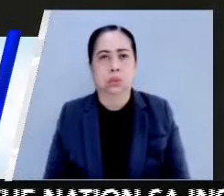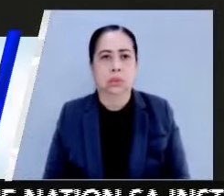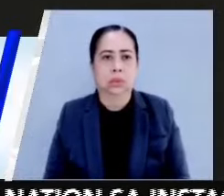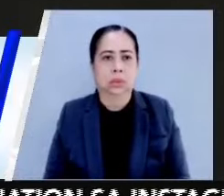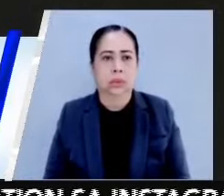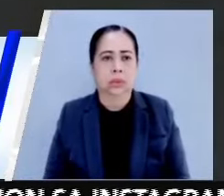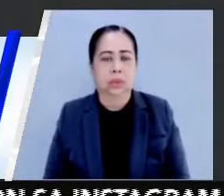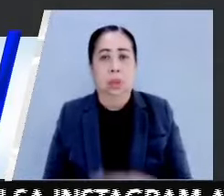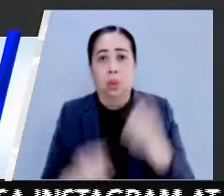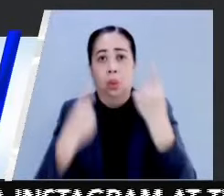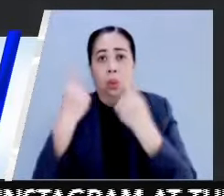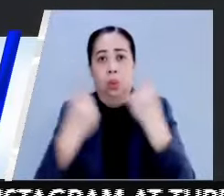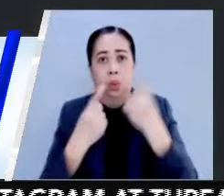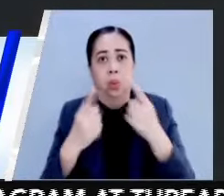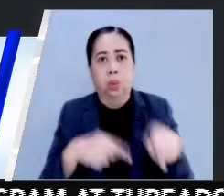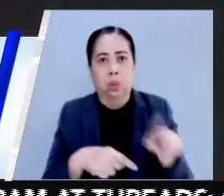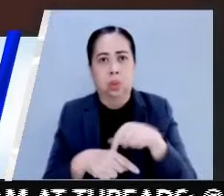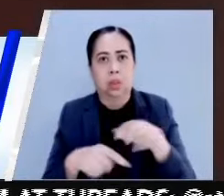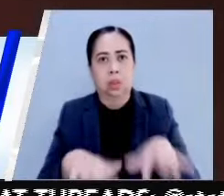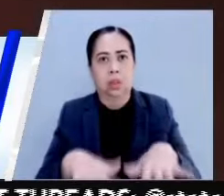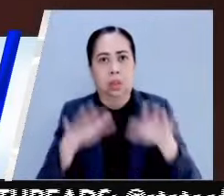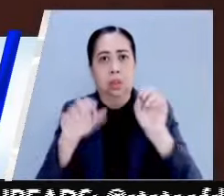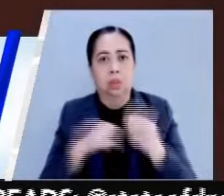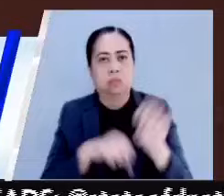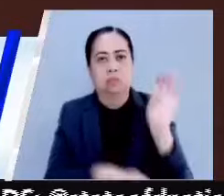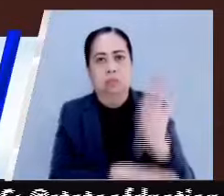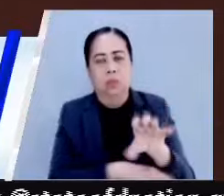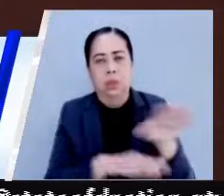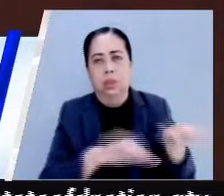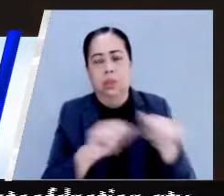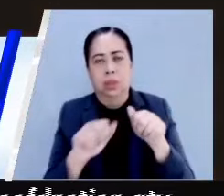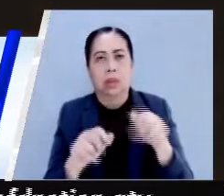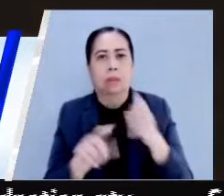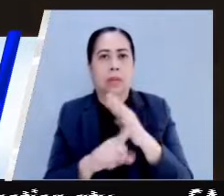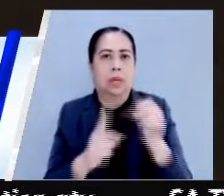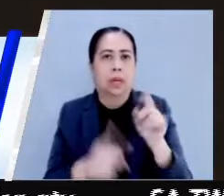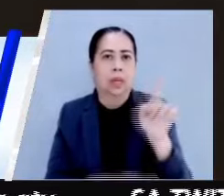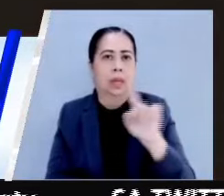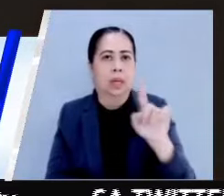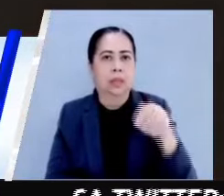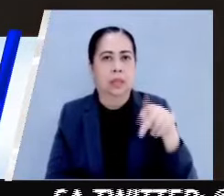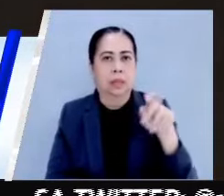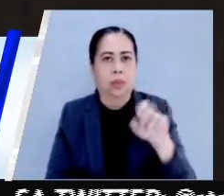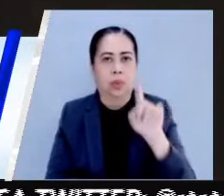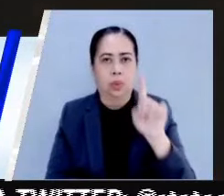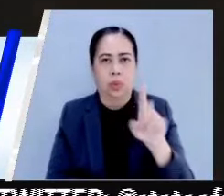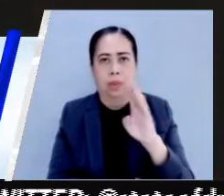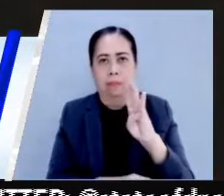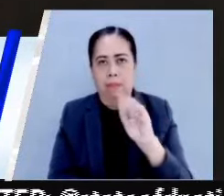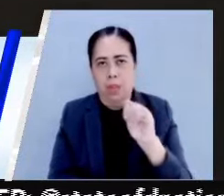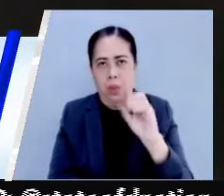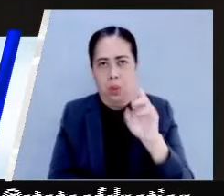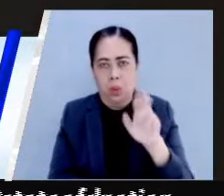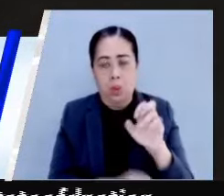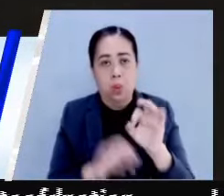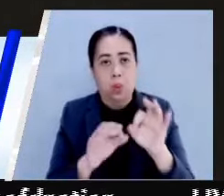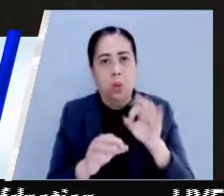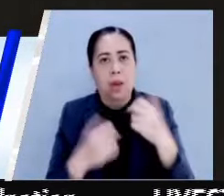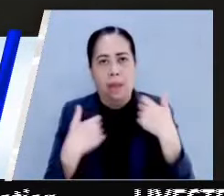Pinangangambahang tataas pa ang baha kaya pinalilikas na mga taga-barangay Zapote, Juan Bacoor. Kung sakali, nakalabas na ang kanilang rescue